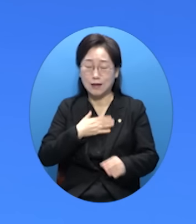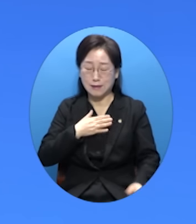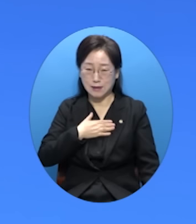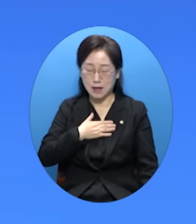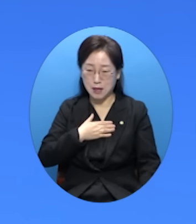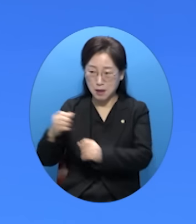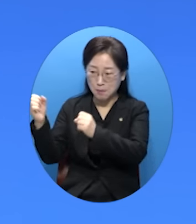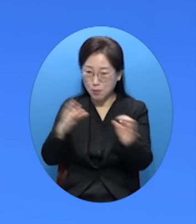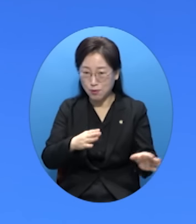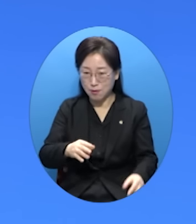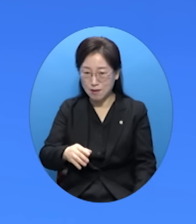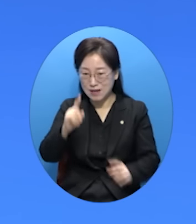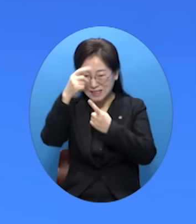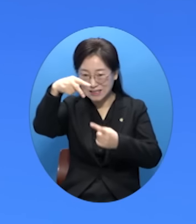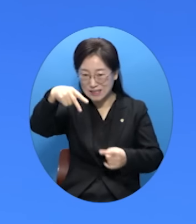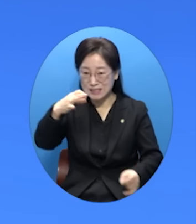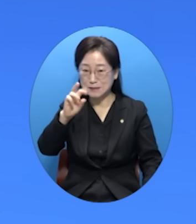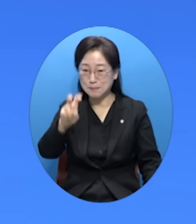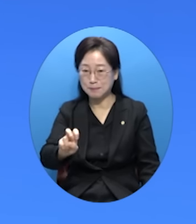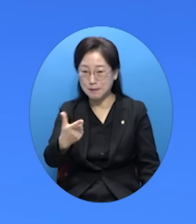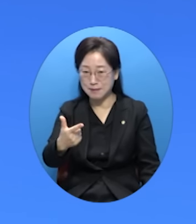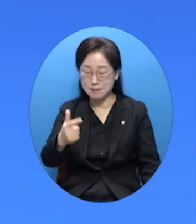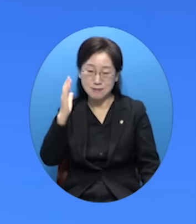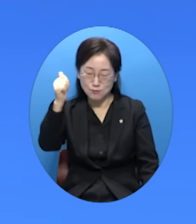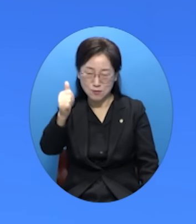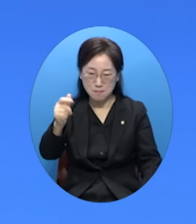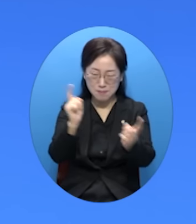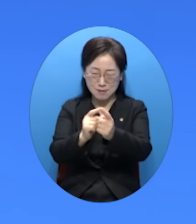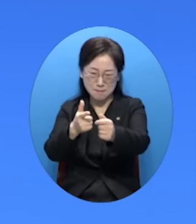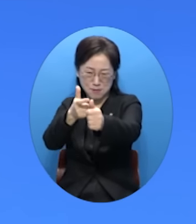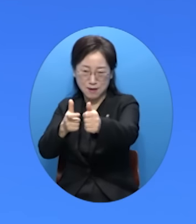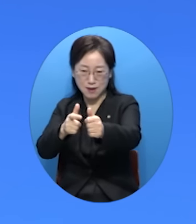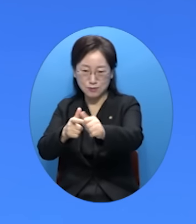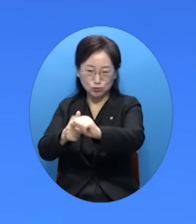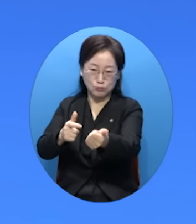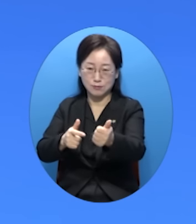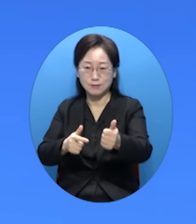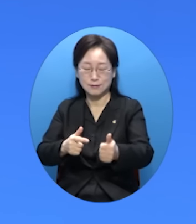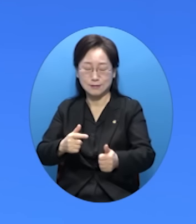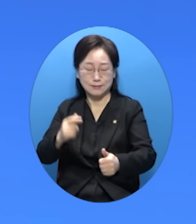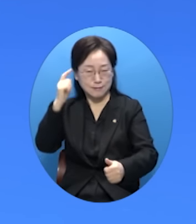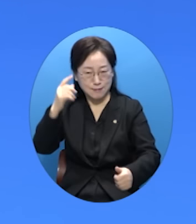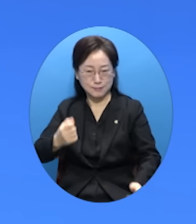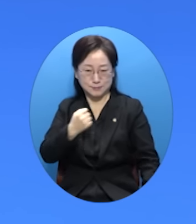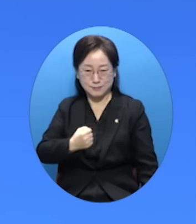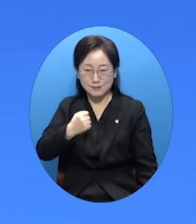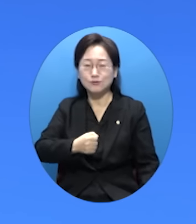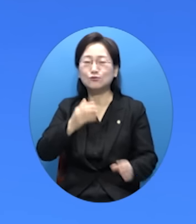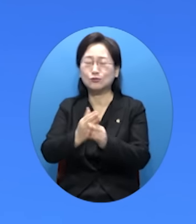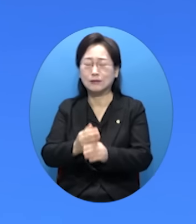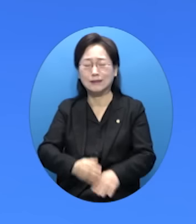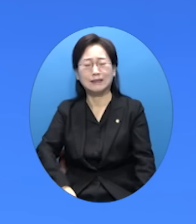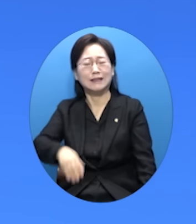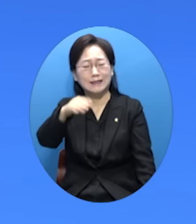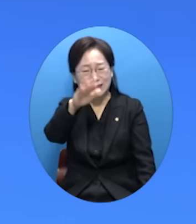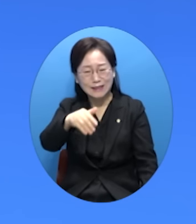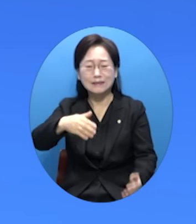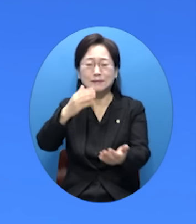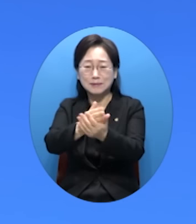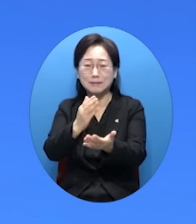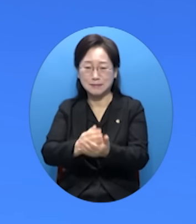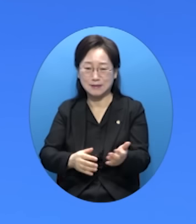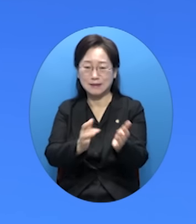이 나라 대통령 이승만 대통령을 내가 한번 쏴 죽이려고 내가 총을 갖고 다닌다고 당신 그러지 말고